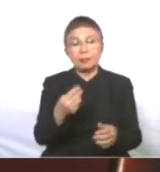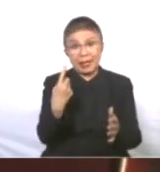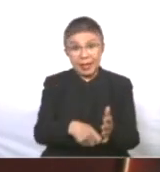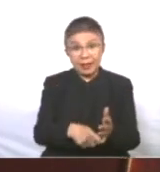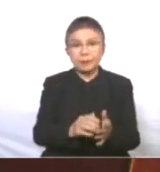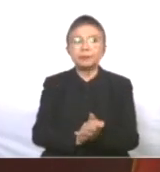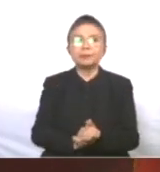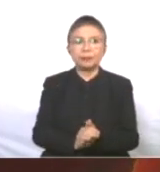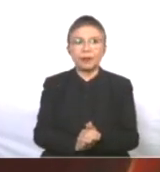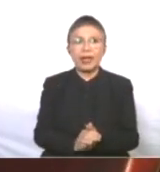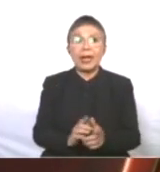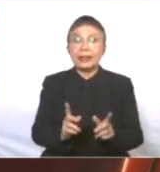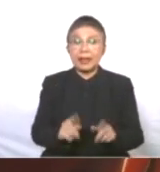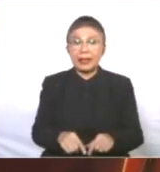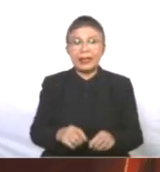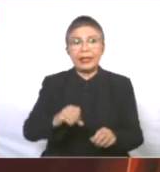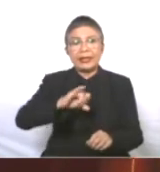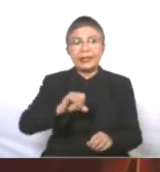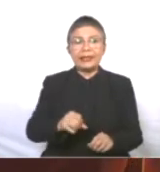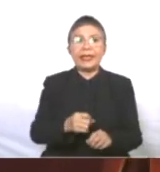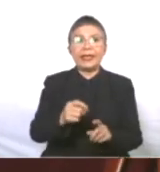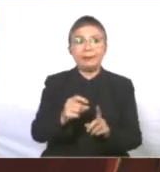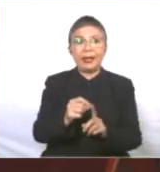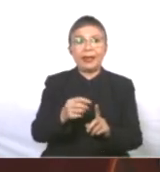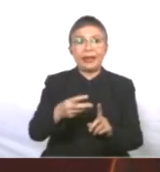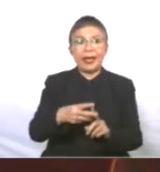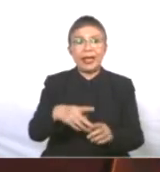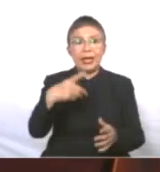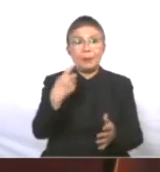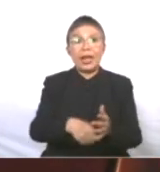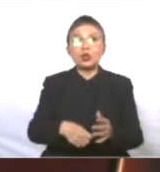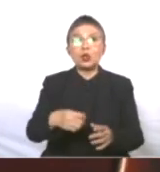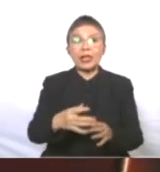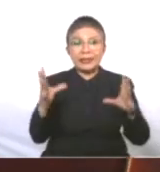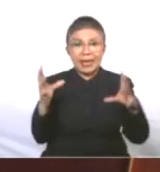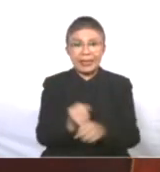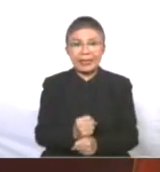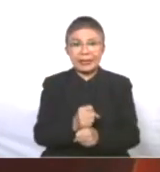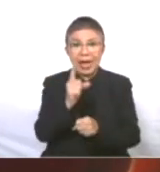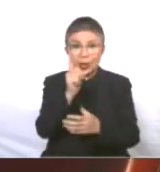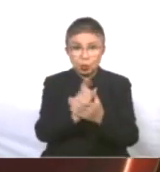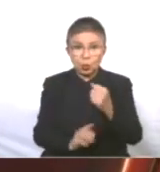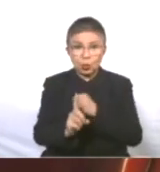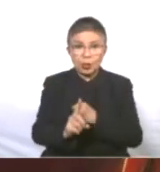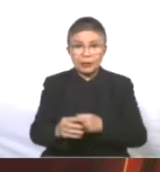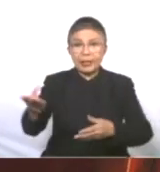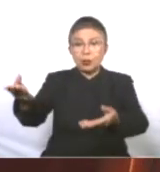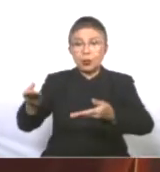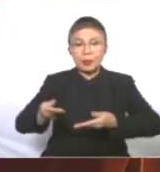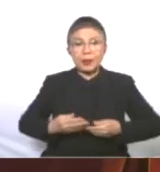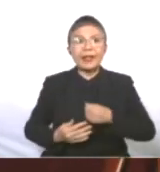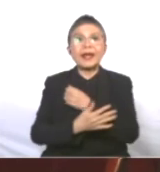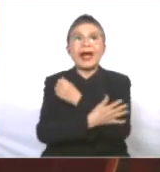Itu. Jadi DJP dan Bea Cukai akan dilebur jadi satu, sehingga fokus dalam penerimaan negara saja,